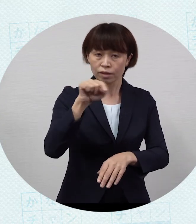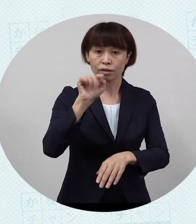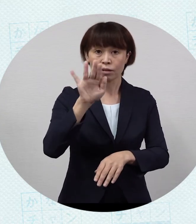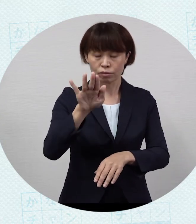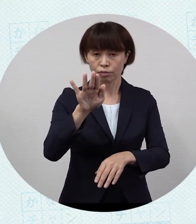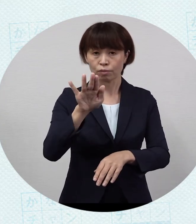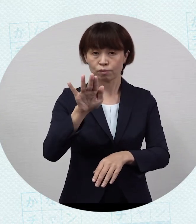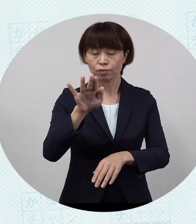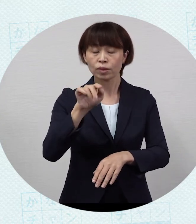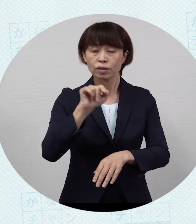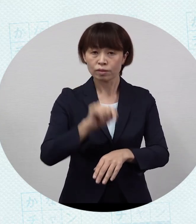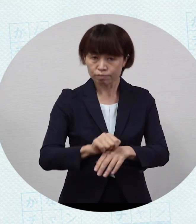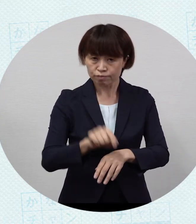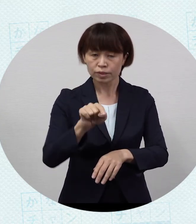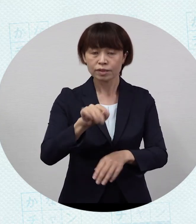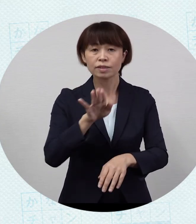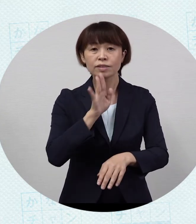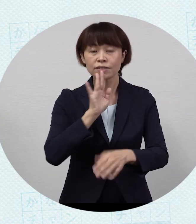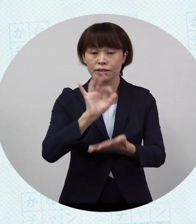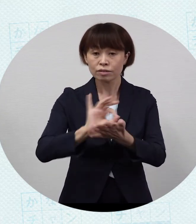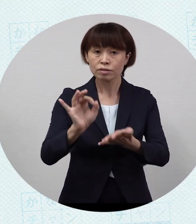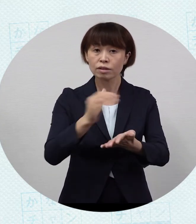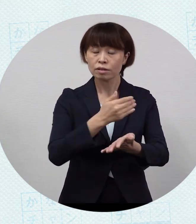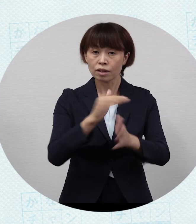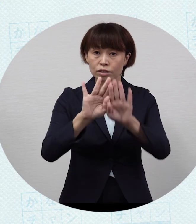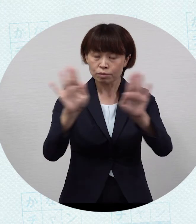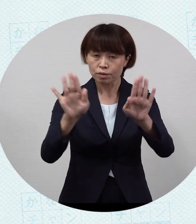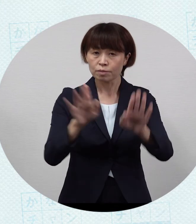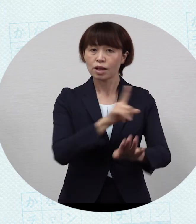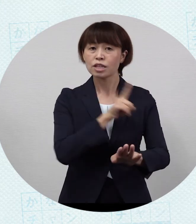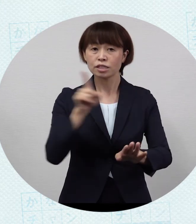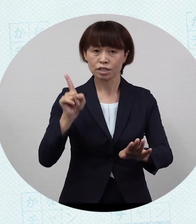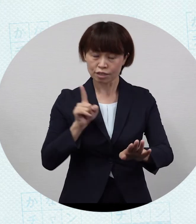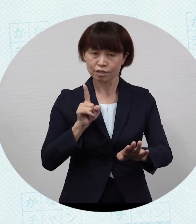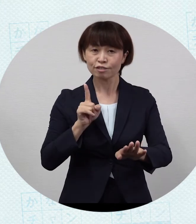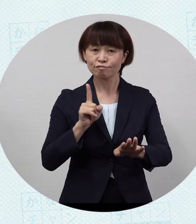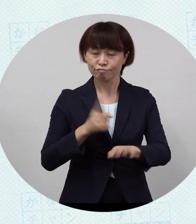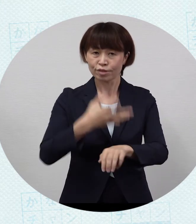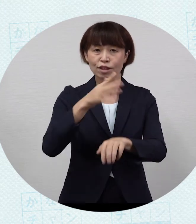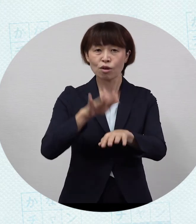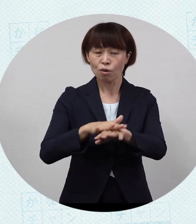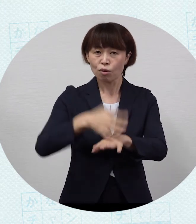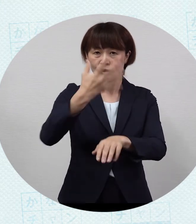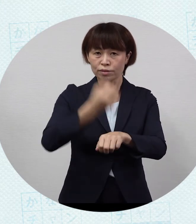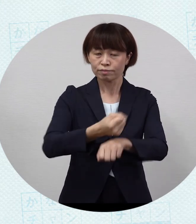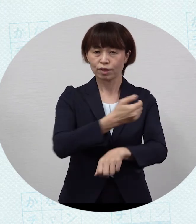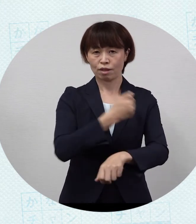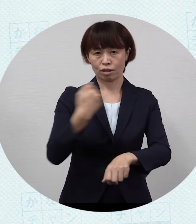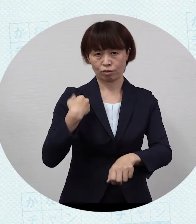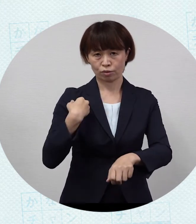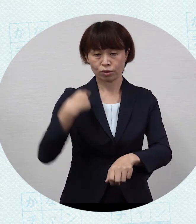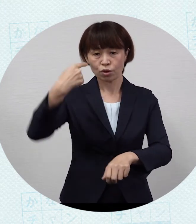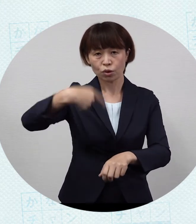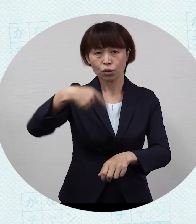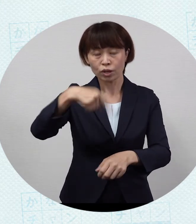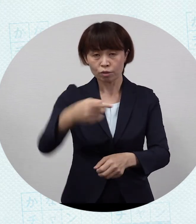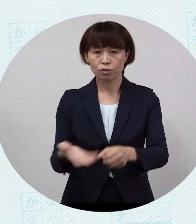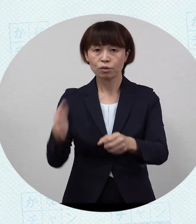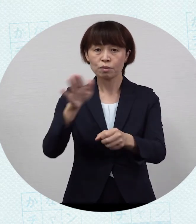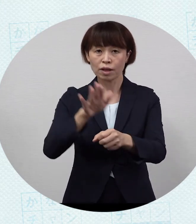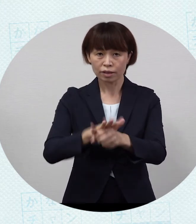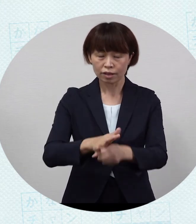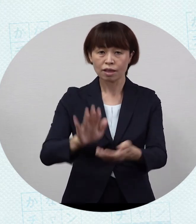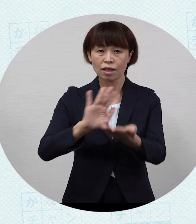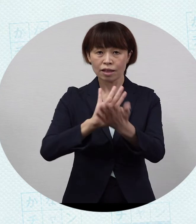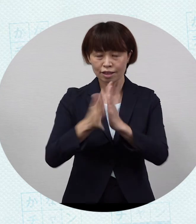実際のこのオペレーションの中でですねやるのは大体1日あれば大体できるだろうと、こういう教育をですね県もしっかりやっていくと、